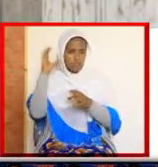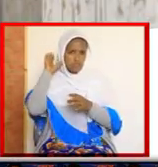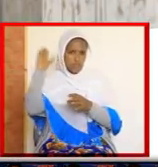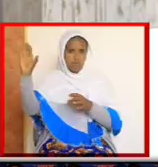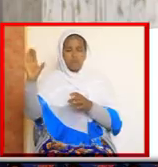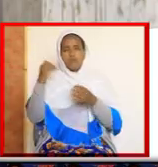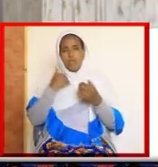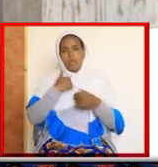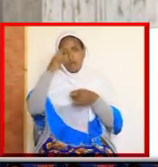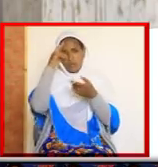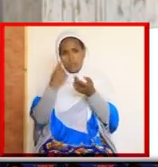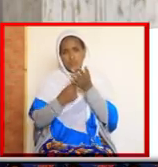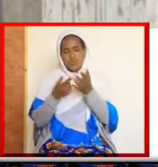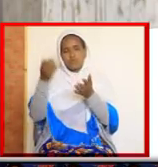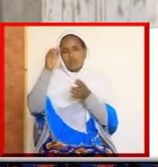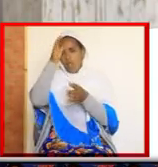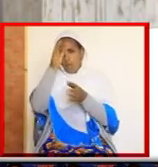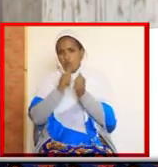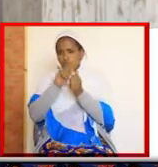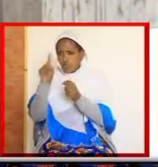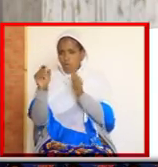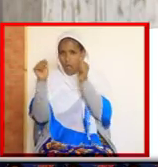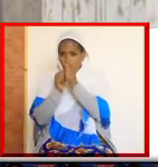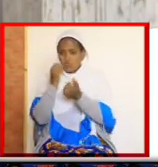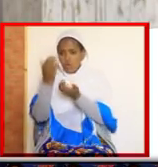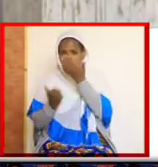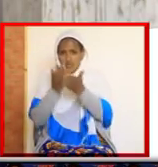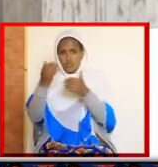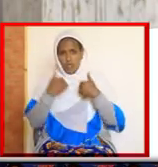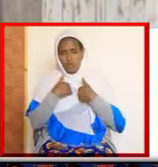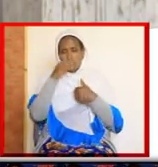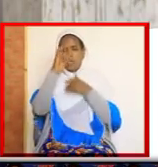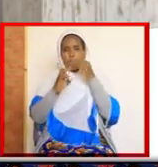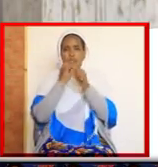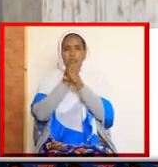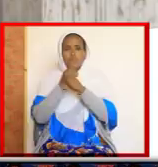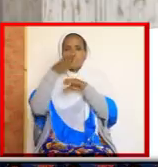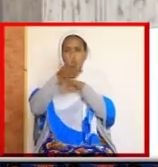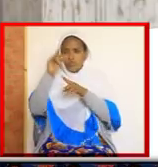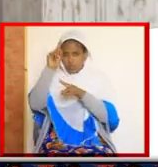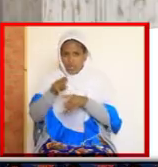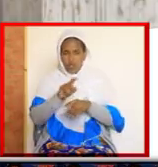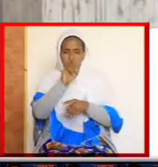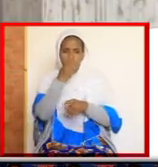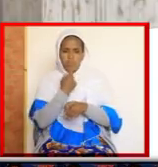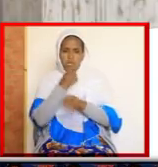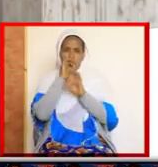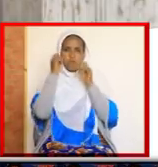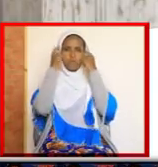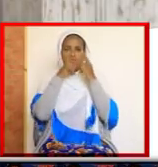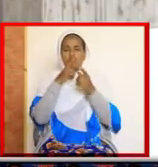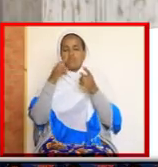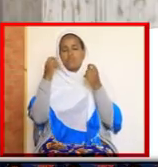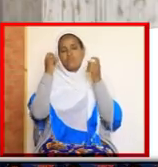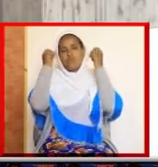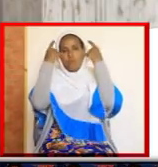በደንብ አድርጎ ከቀጸሉት ዘንድሮ ሲመጣ ከቀጸለው ከአባቶች ጠይቆ አብሮ ካገለገለበት የዛሬ 7 ዓመት ሲመጣ ተጠያቂ